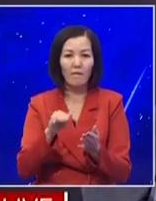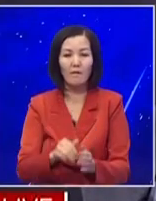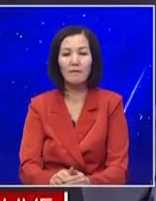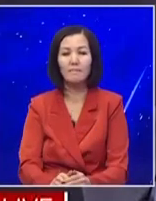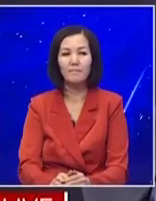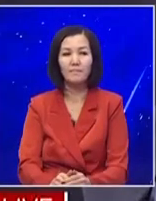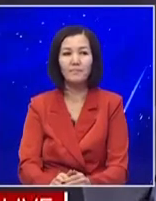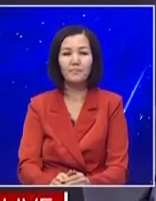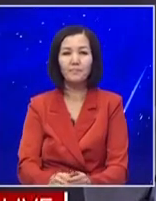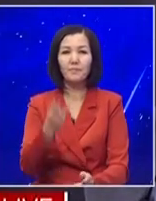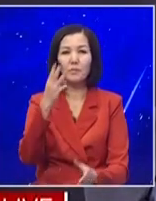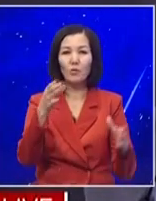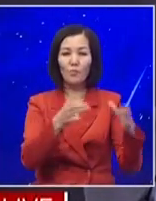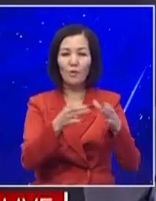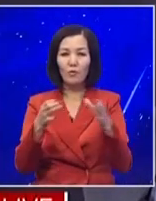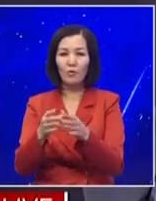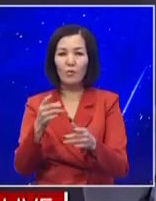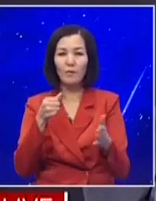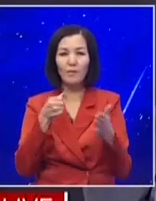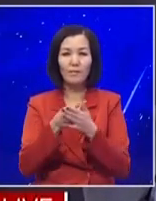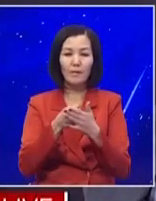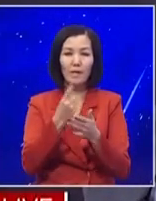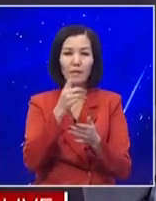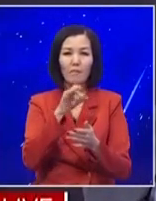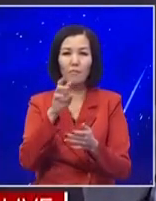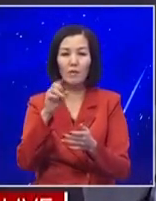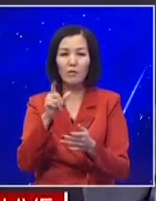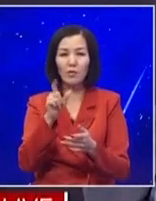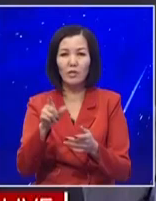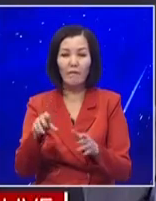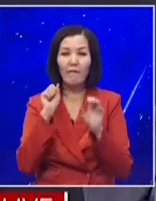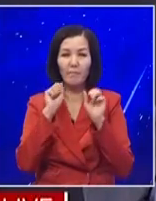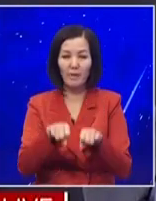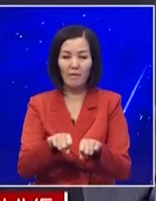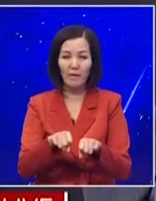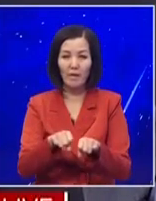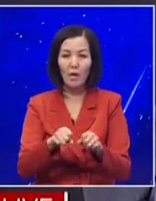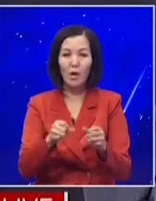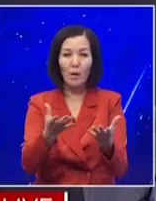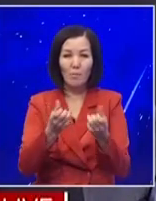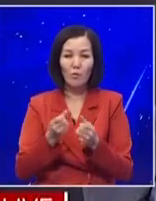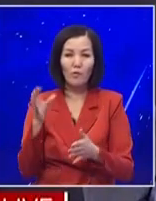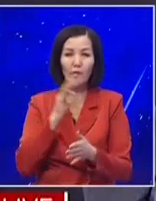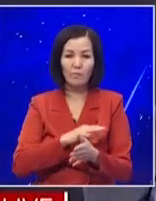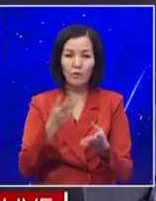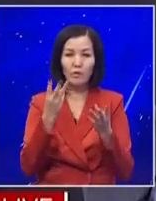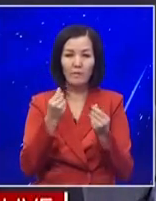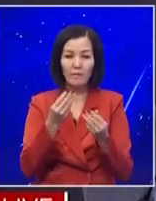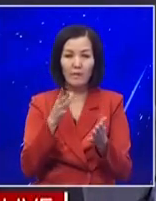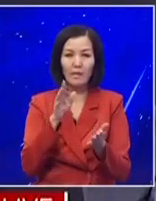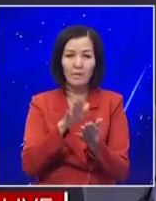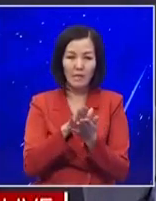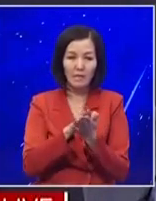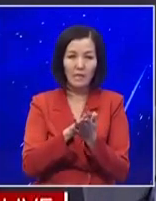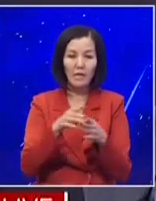В целом вот по этим трем категориям порядка 1 миллиона человек вправе могут воспользоваться